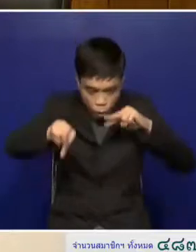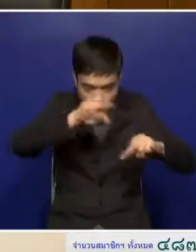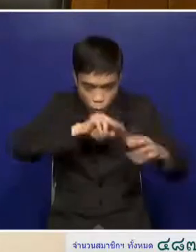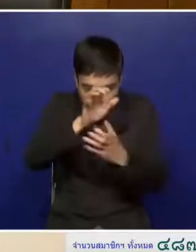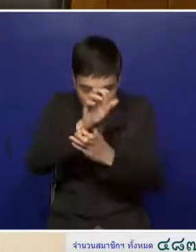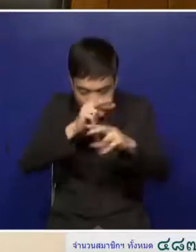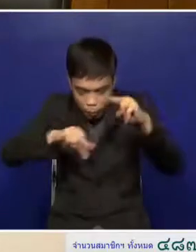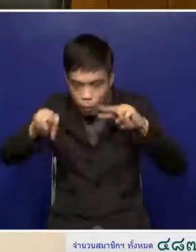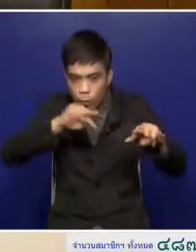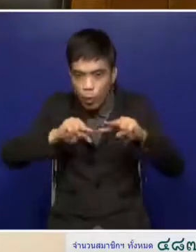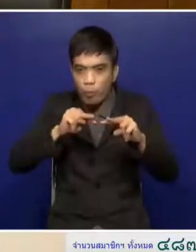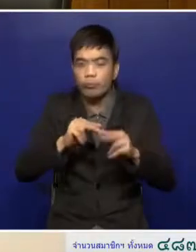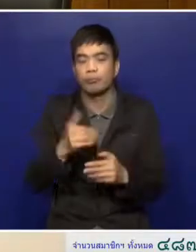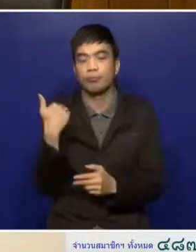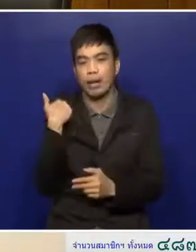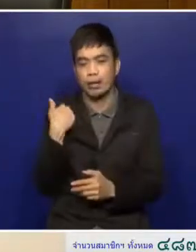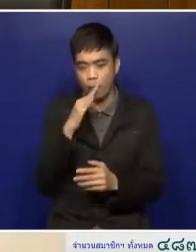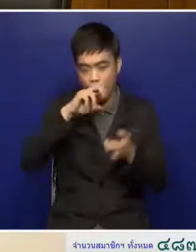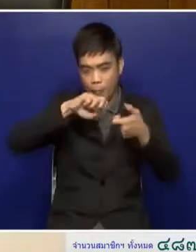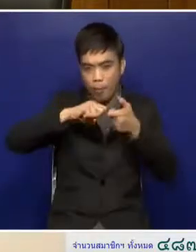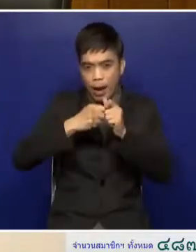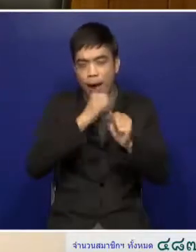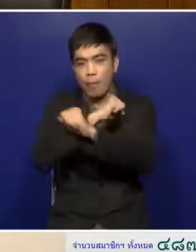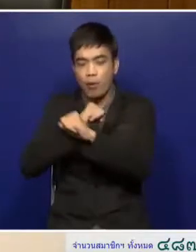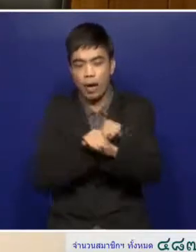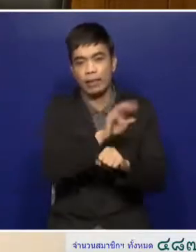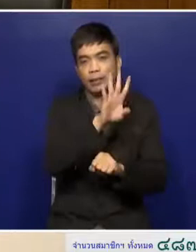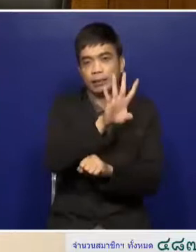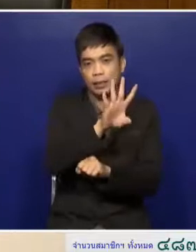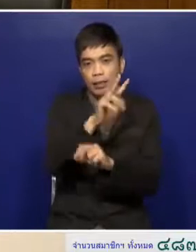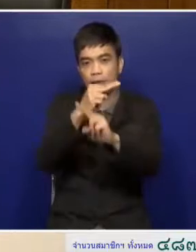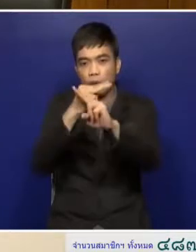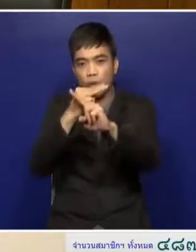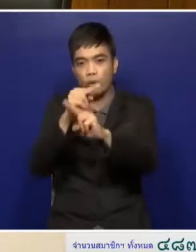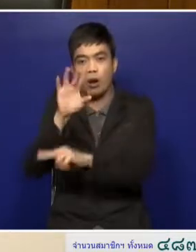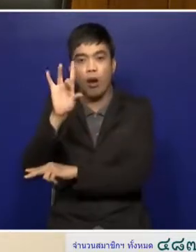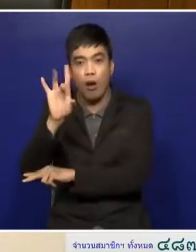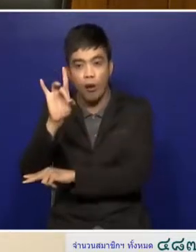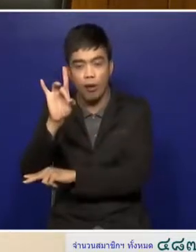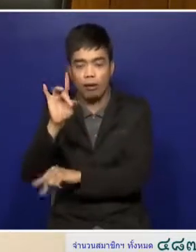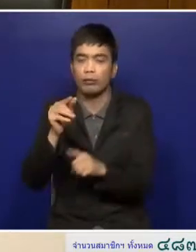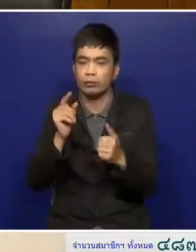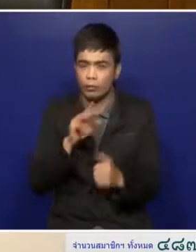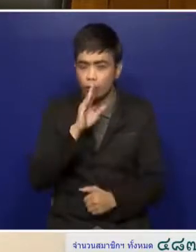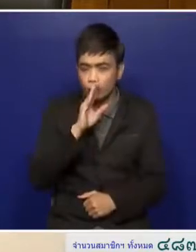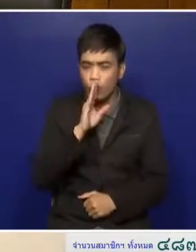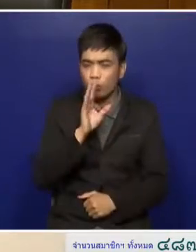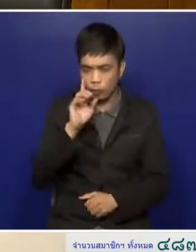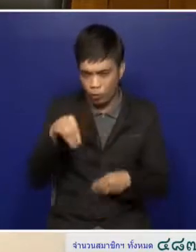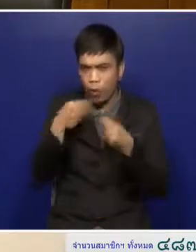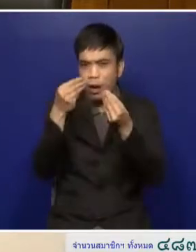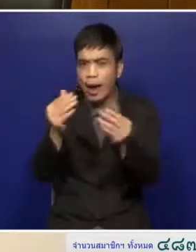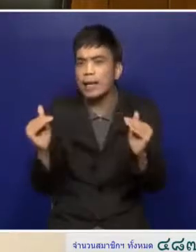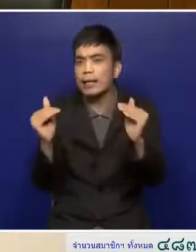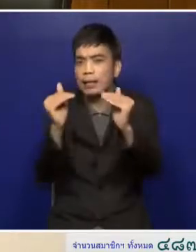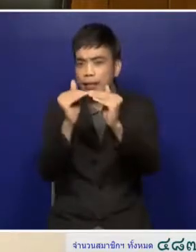ปยังเพื่อนสมาชิกเรื่อง4คูณ100เนี่ยต้องให้ความเป็นธรรมกับคนที่กินพืชกระท่อมเป็น